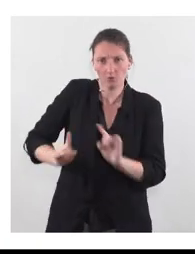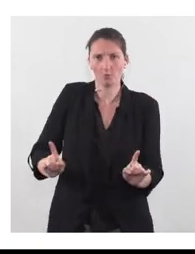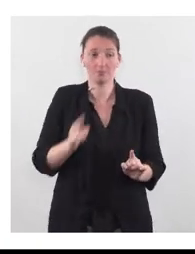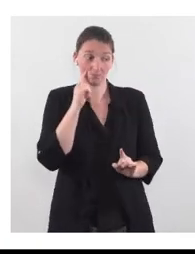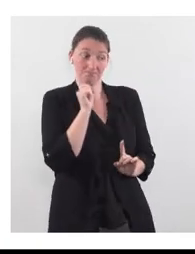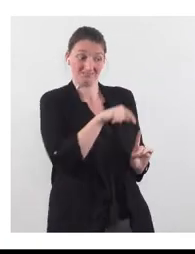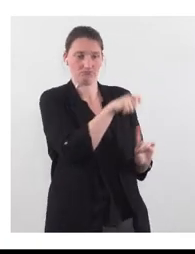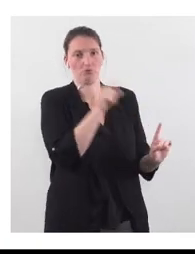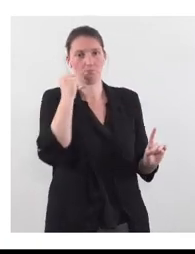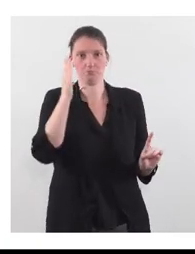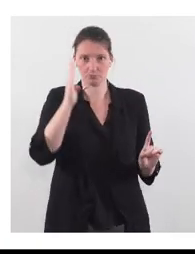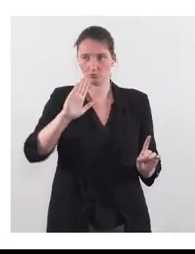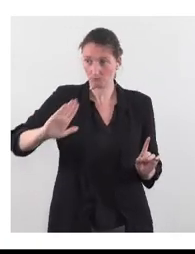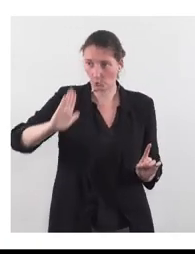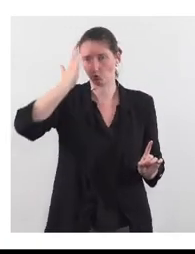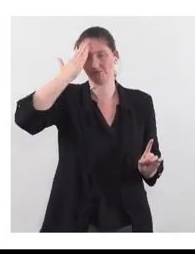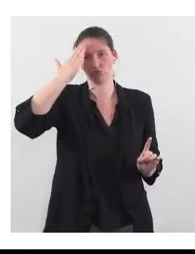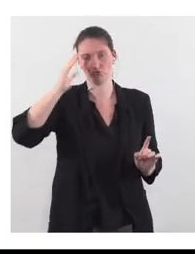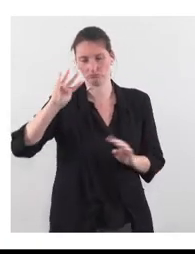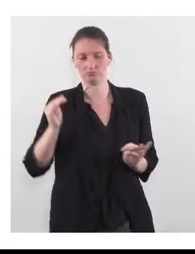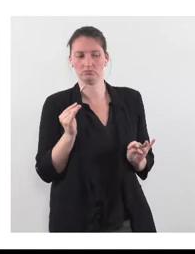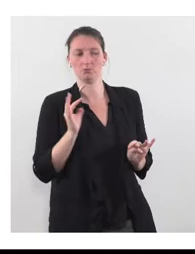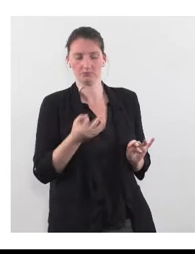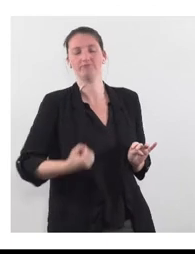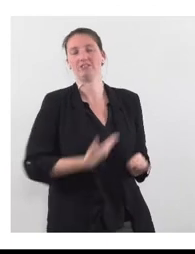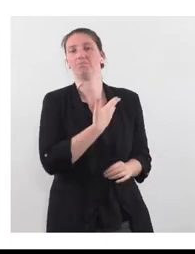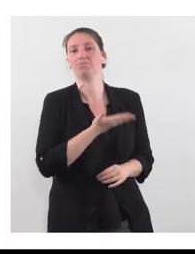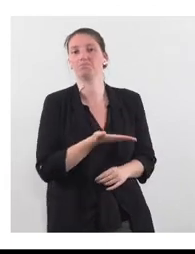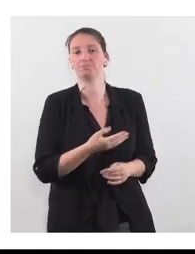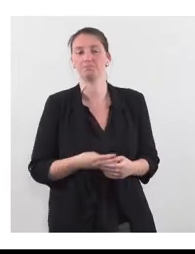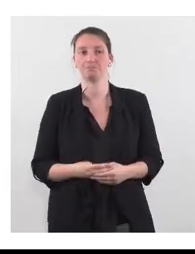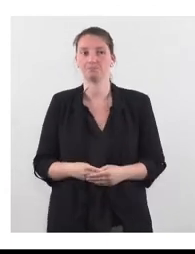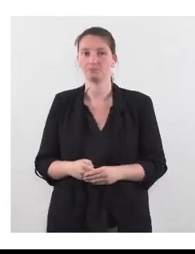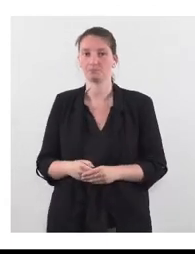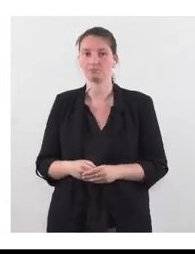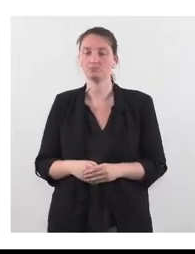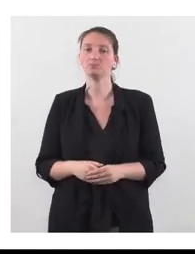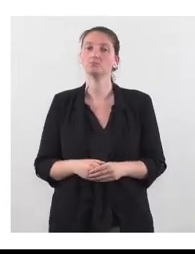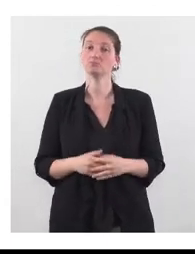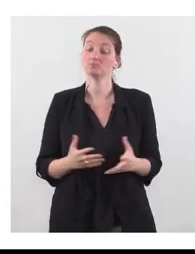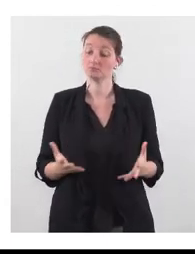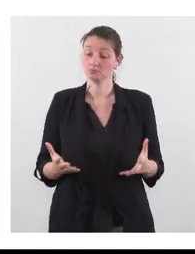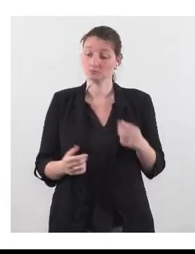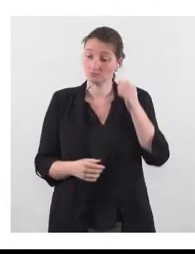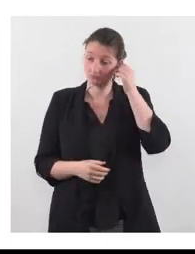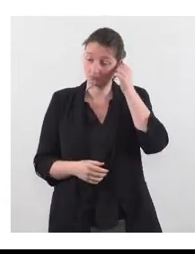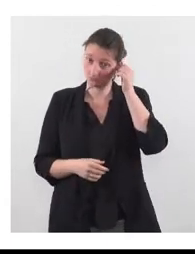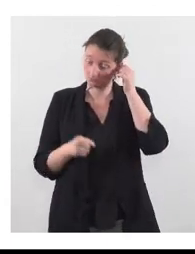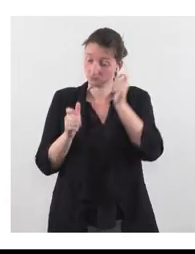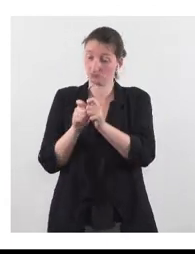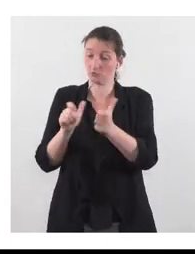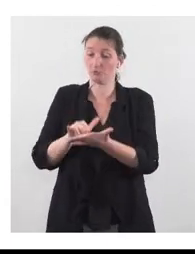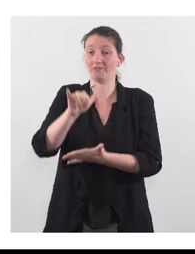Euh, La compagnie